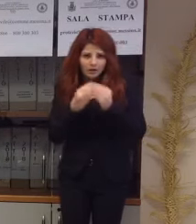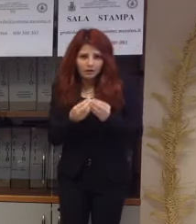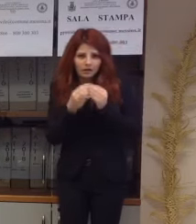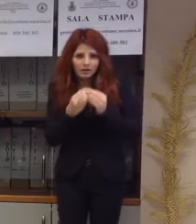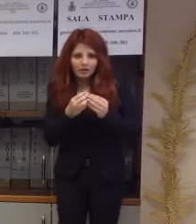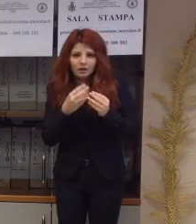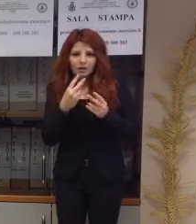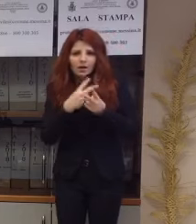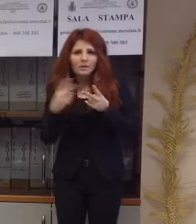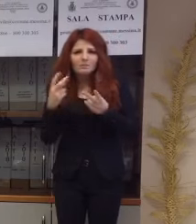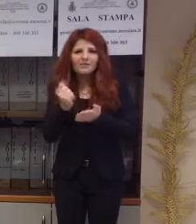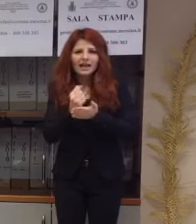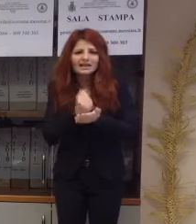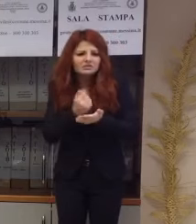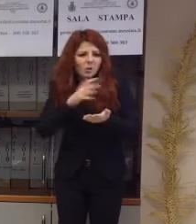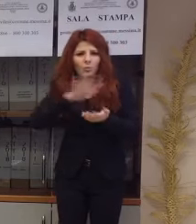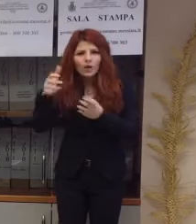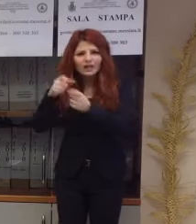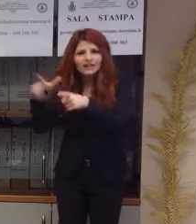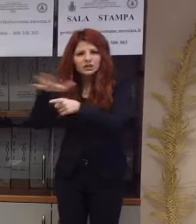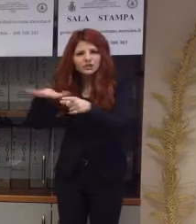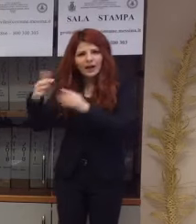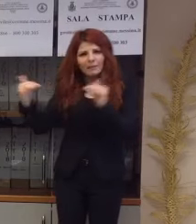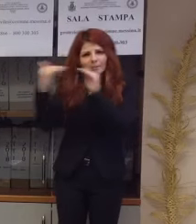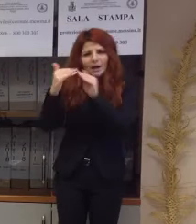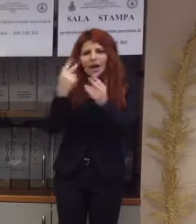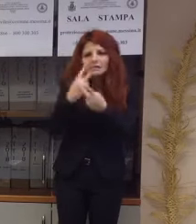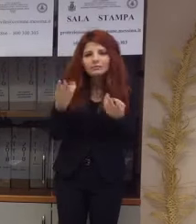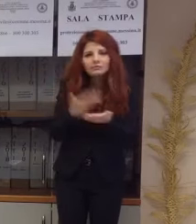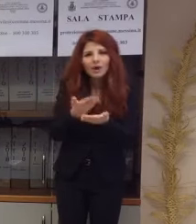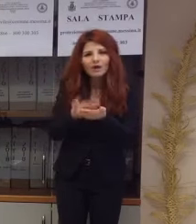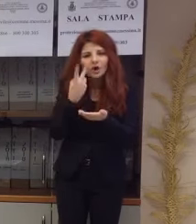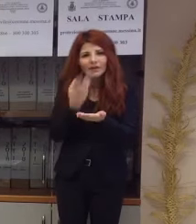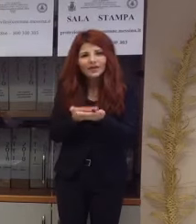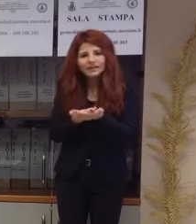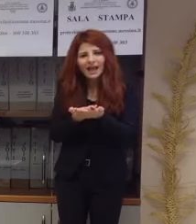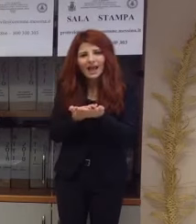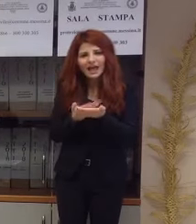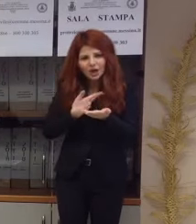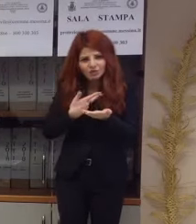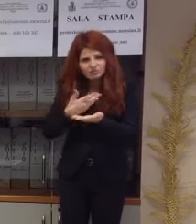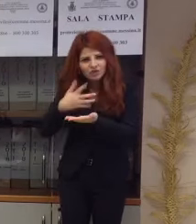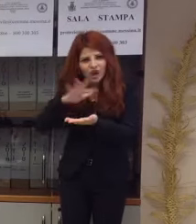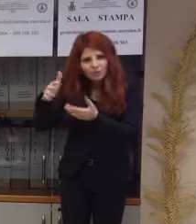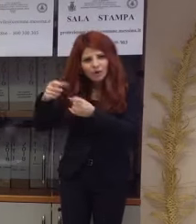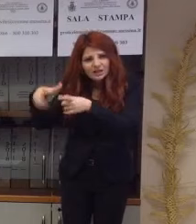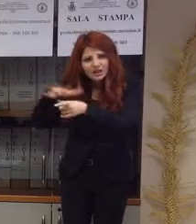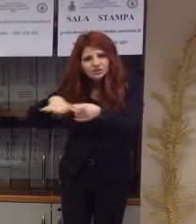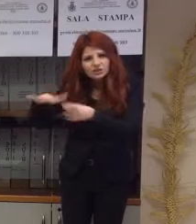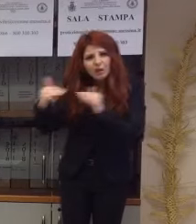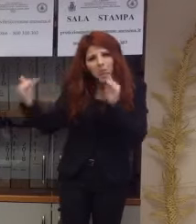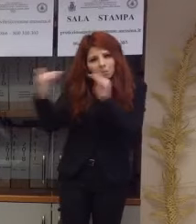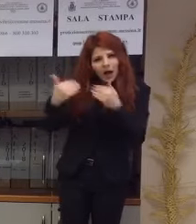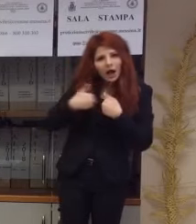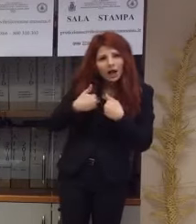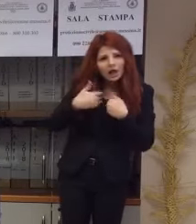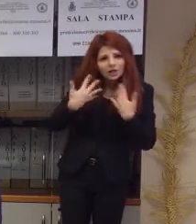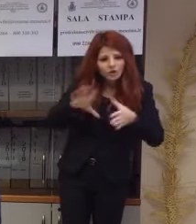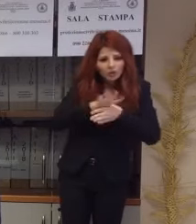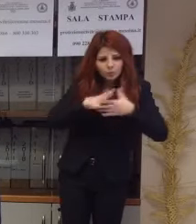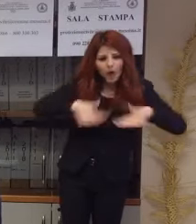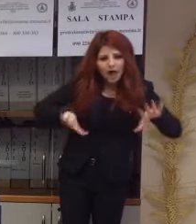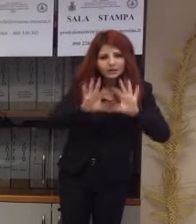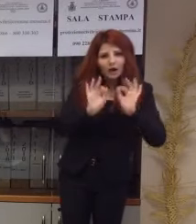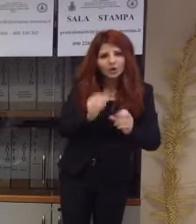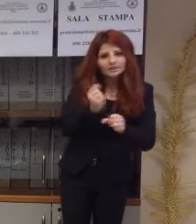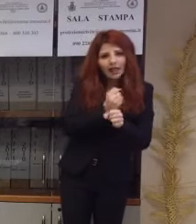delibera di un solo comune, di una sola città in Italia che ha visto, che ha inquadrato in modo così organico come abbiamo fatto qui a